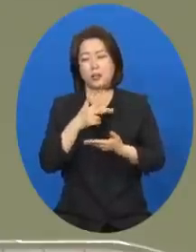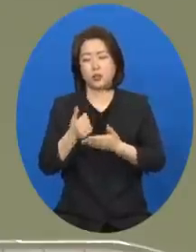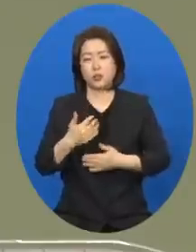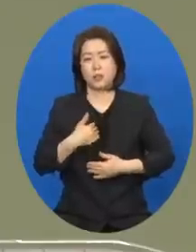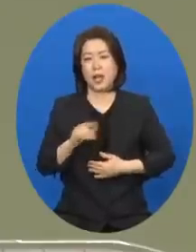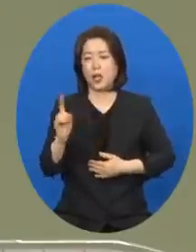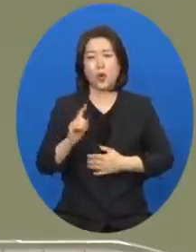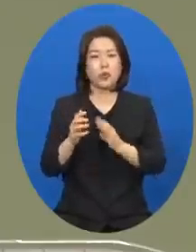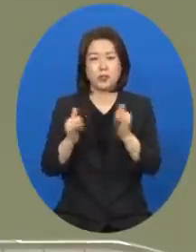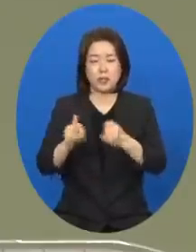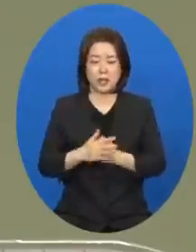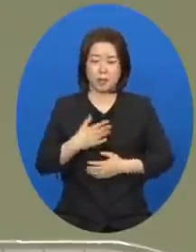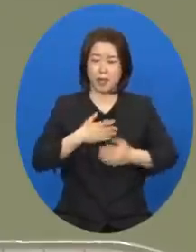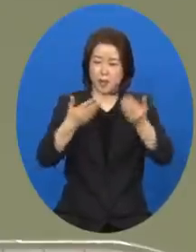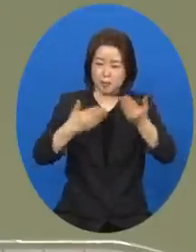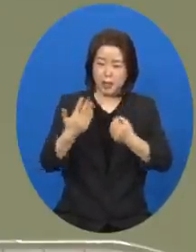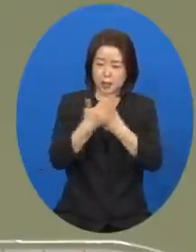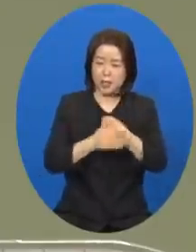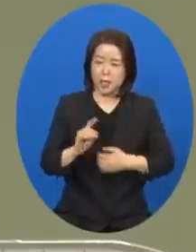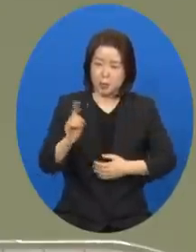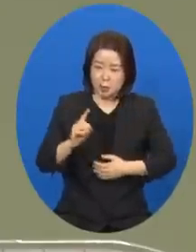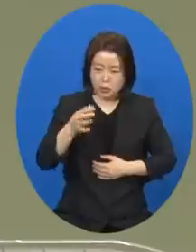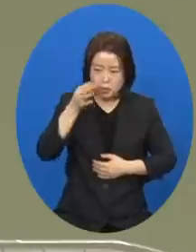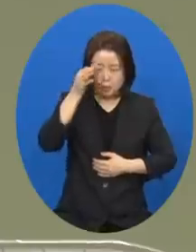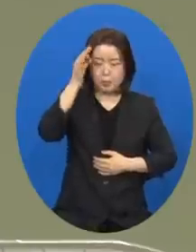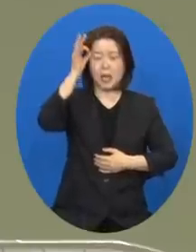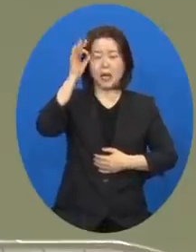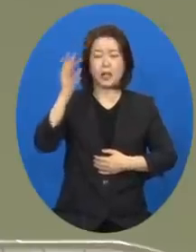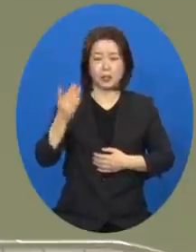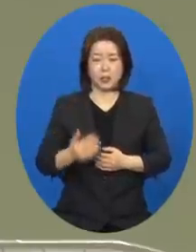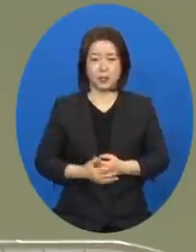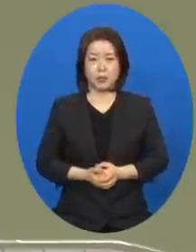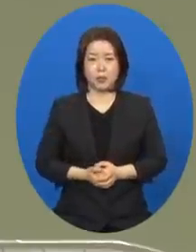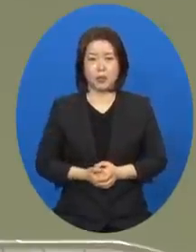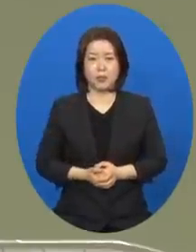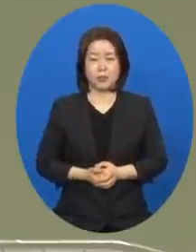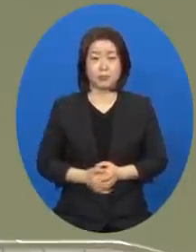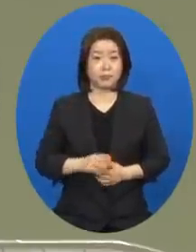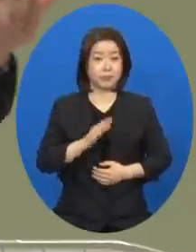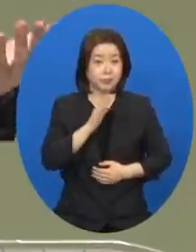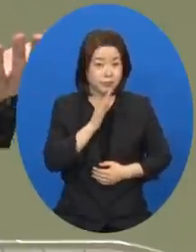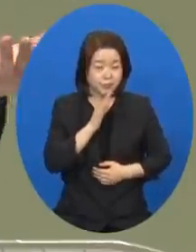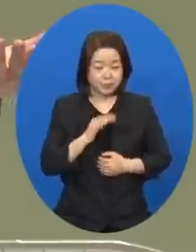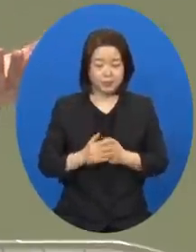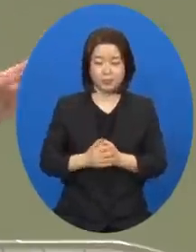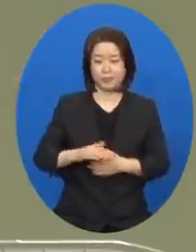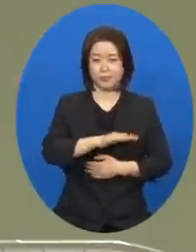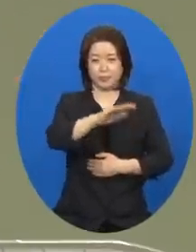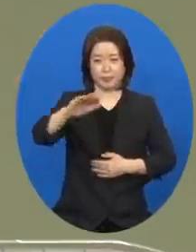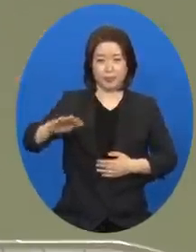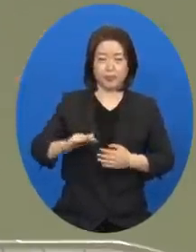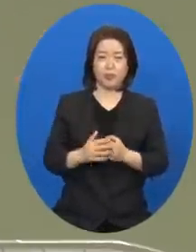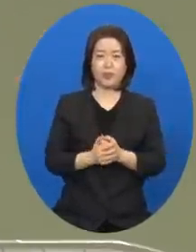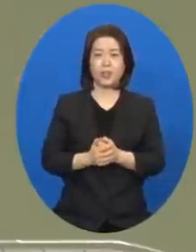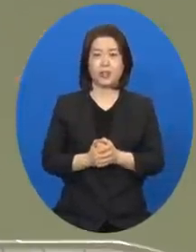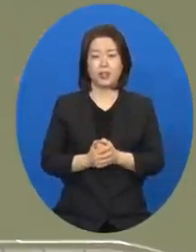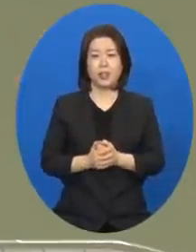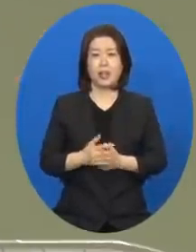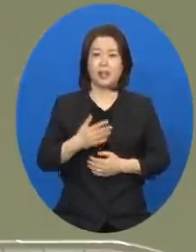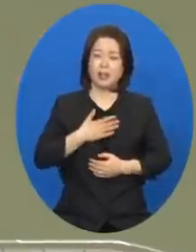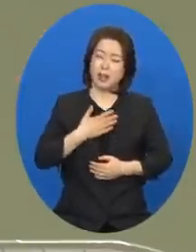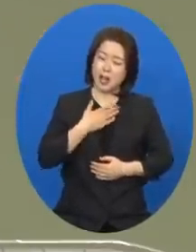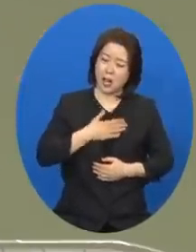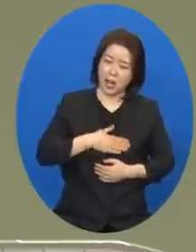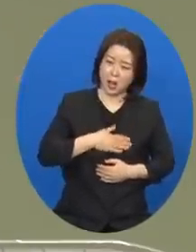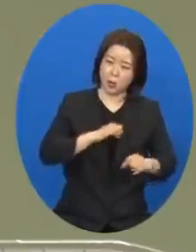내가 받은 은혜가 뭔지 깨닫게 돼요. 실제로 우리는 내가 알고 지었든